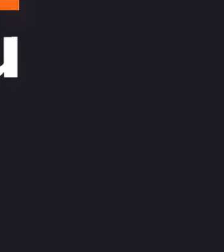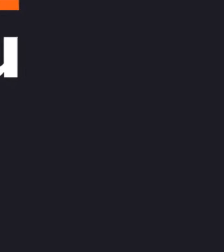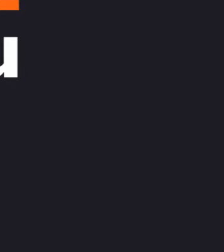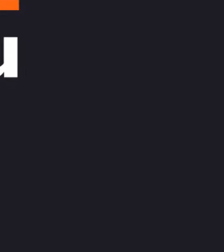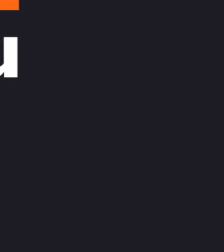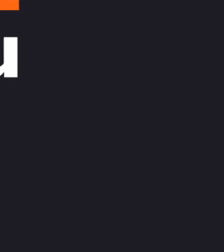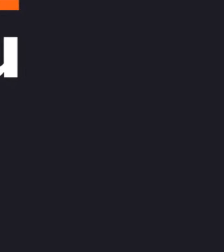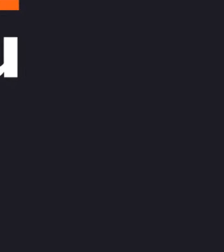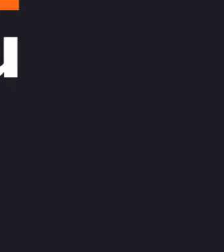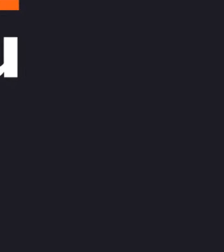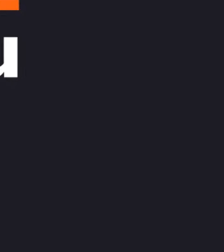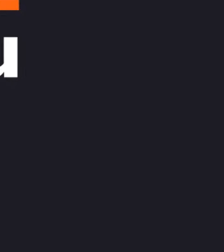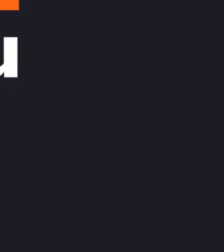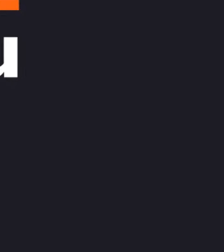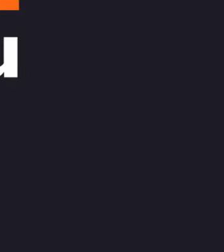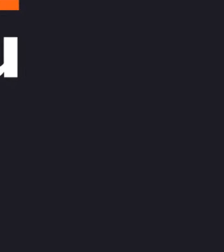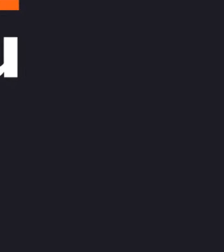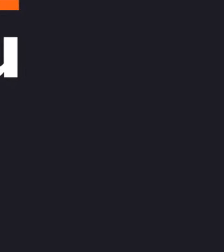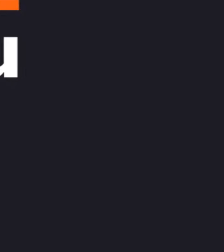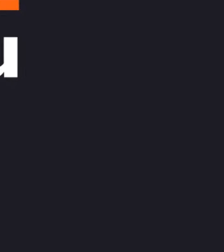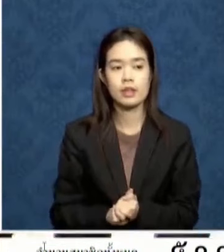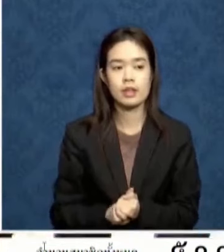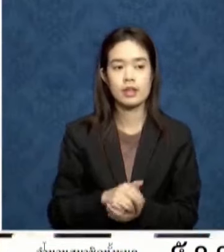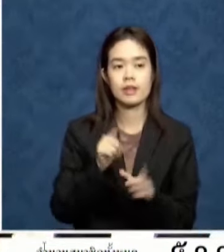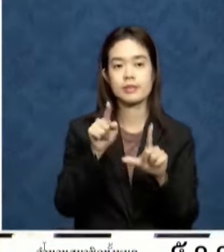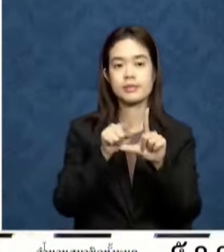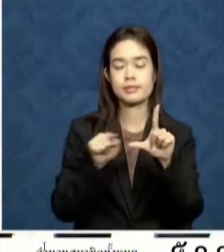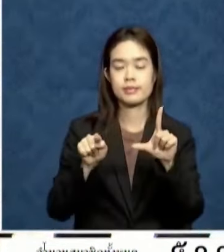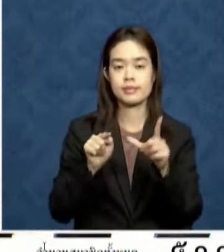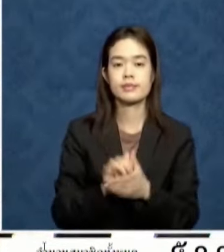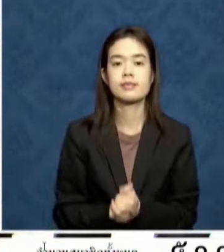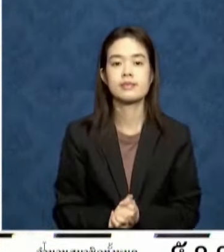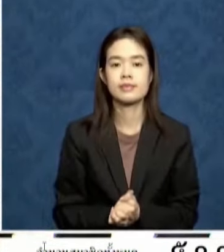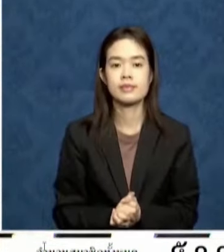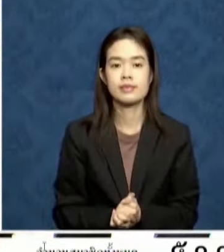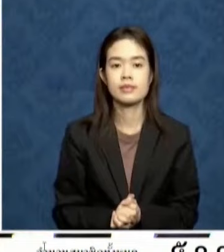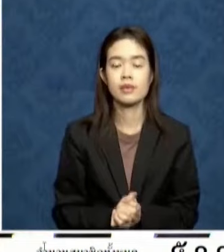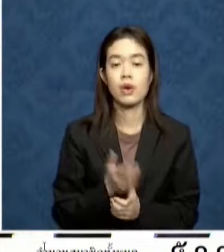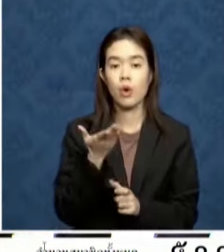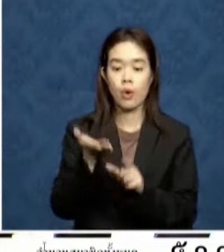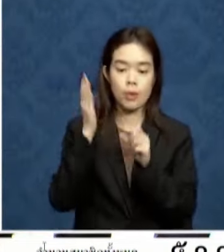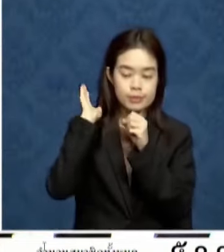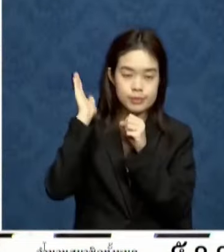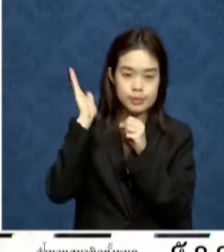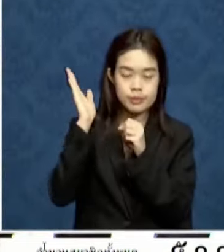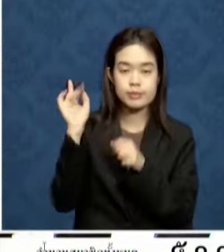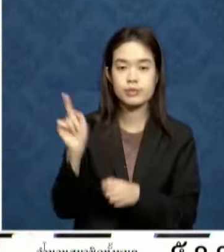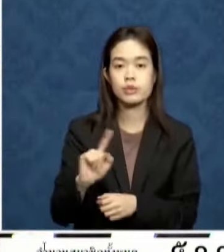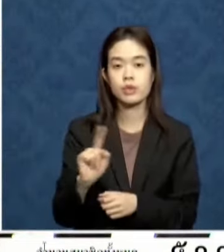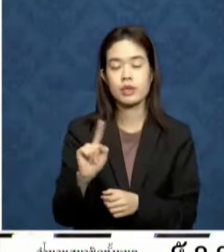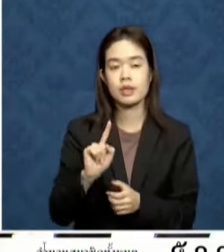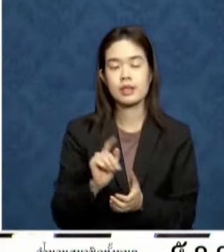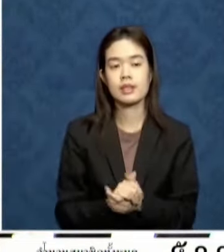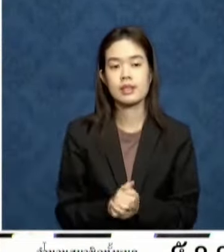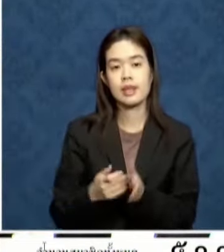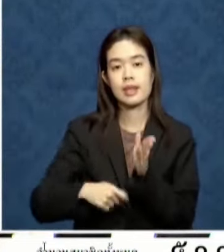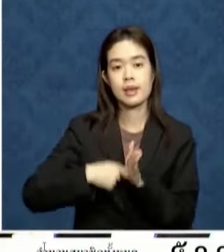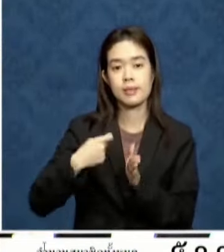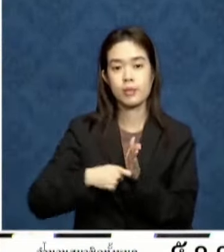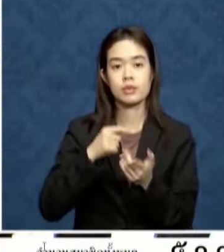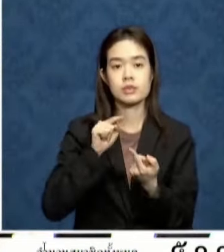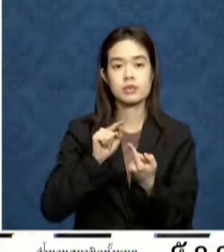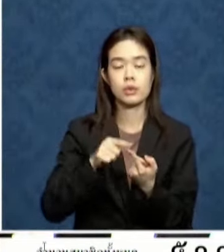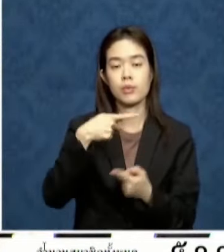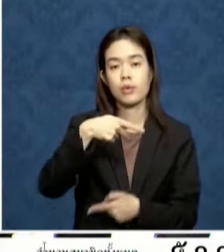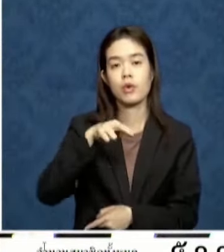เรียนประธานสภาที่เคารพครับกับผมพฤทธิ์วัชรศิลป์ผู้แทนราษฎรบัญชีรายชื่อพรรคก้าวไกลครับขออนุญาตนำเสนอนะครับและอภิปรายหลักการและเหตุผลของร่างพรบ